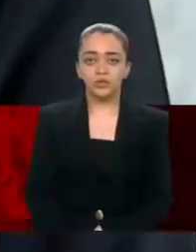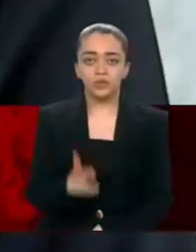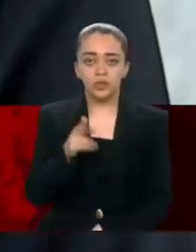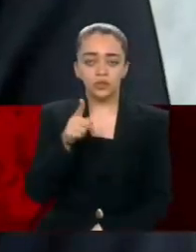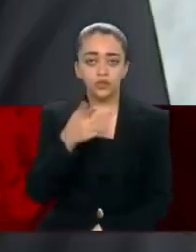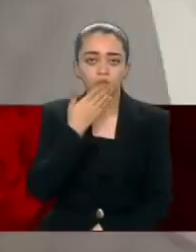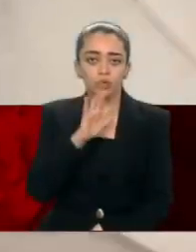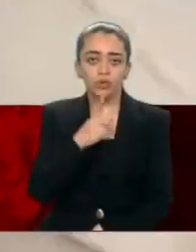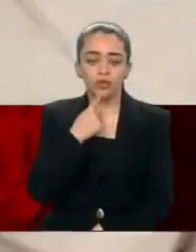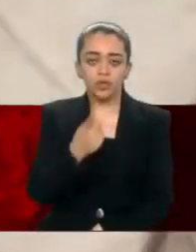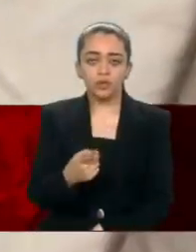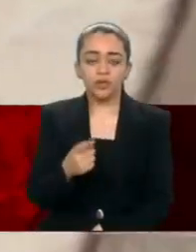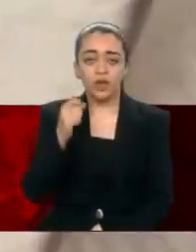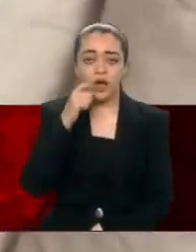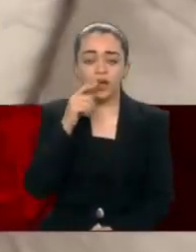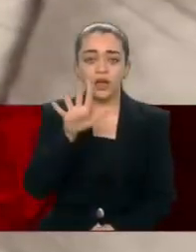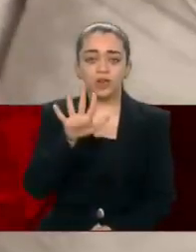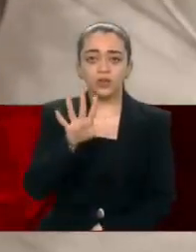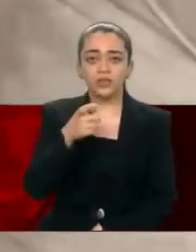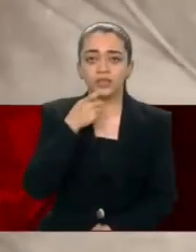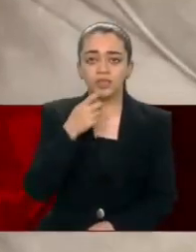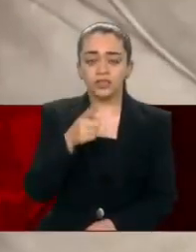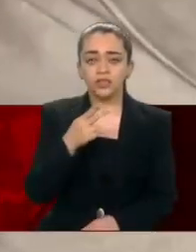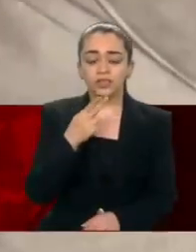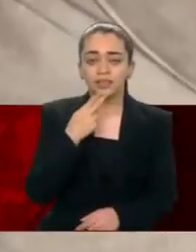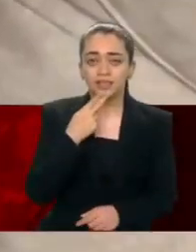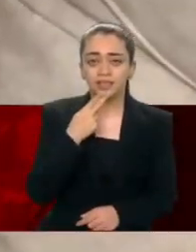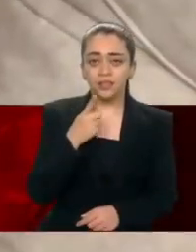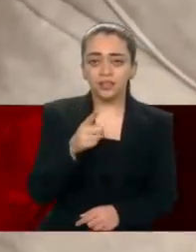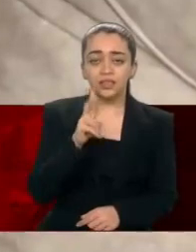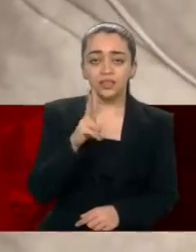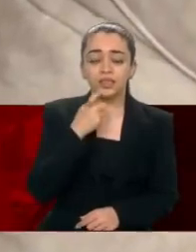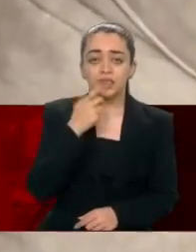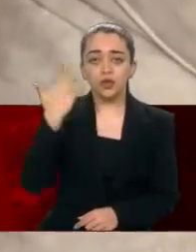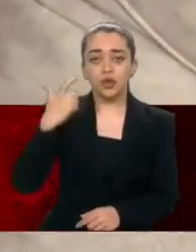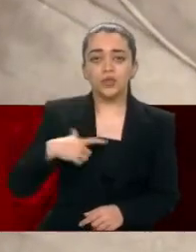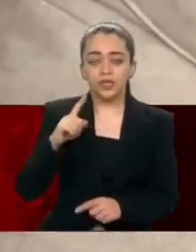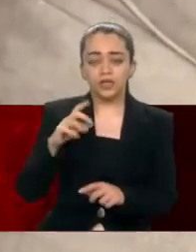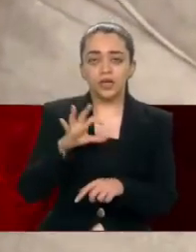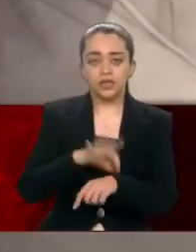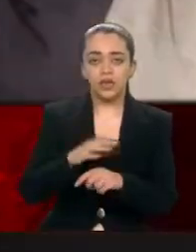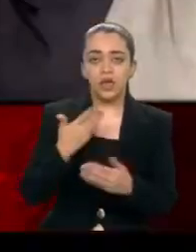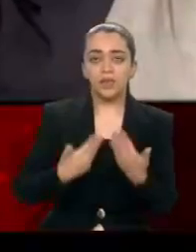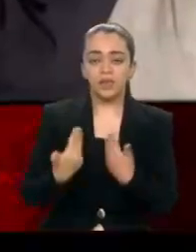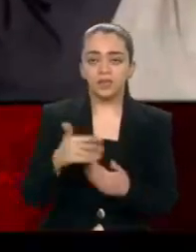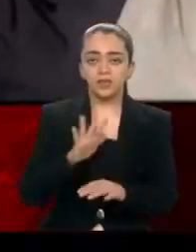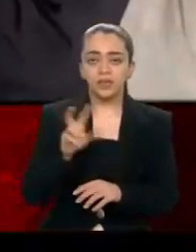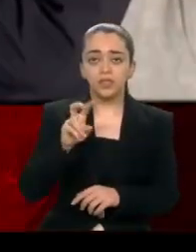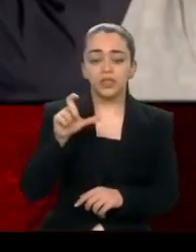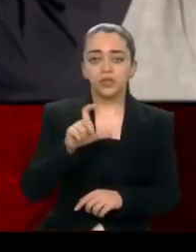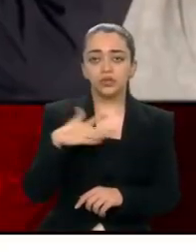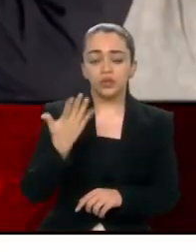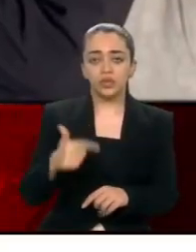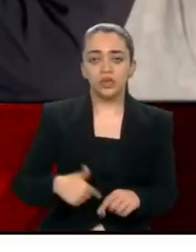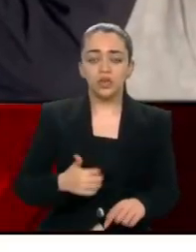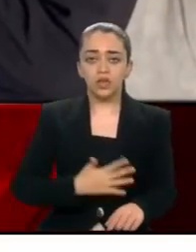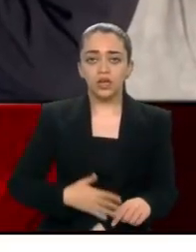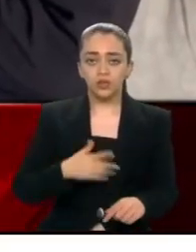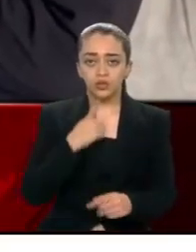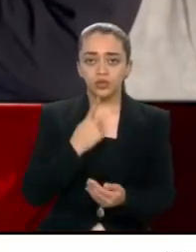bende makas falan yok dedim Ankara'da 54 yaşındaki Şadiye boyun 2 yıl önce özel bir hastanede ameliyat oldu 8 ay sonra karın ağrısı